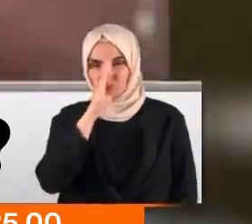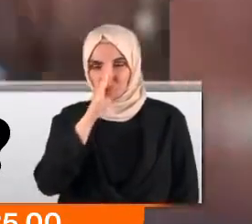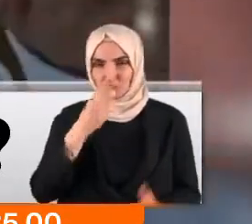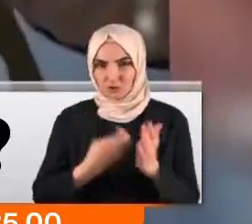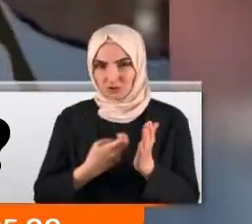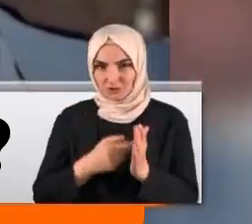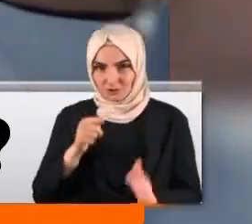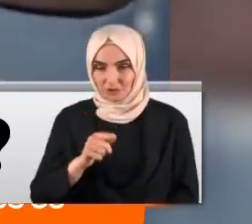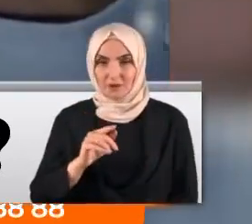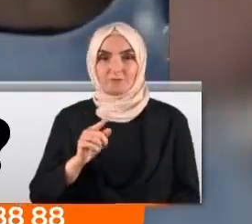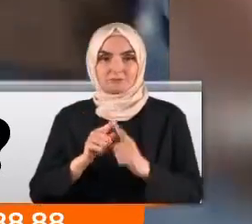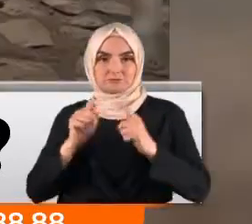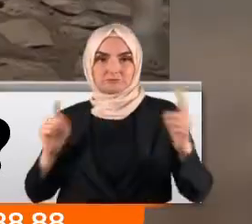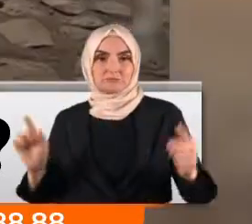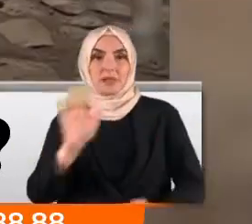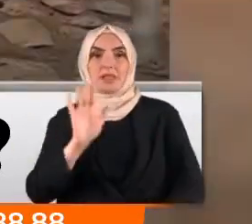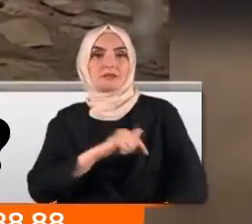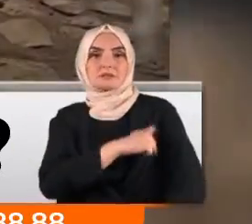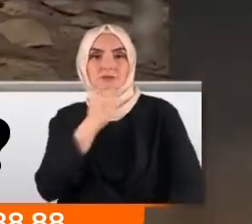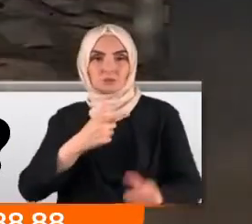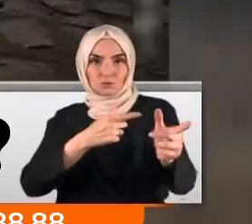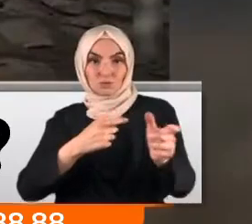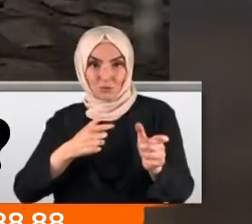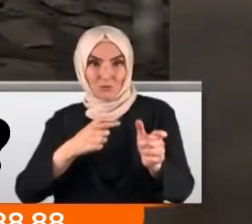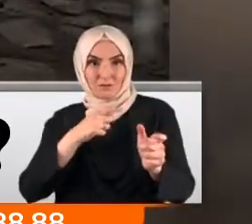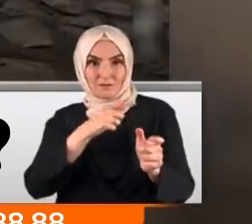bir tüfeğin mermilerini durdurabiliyor.